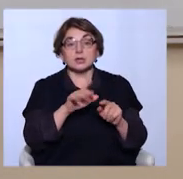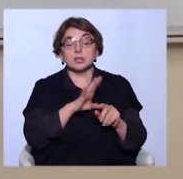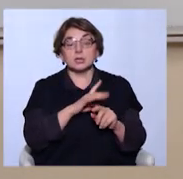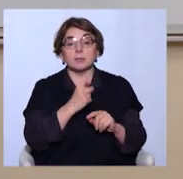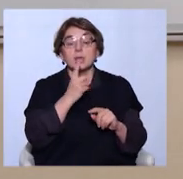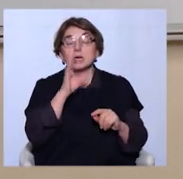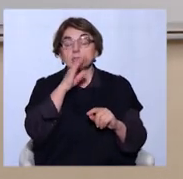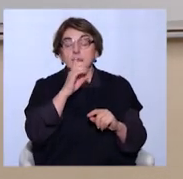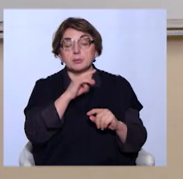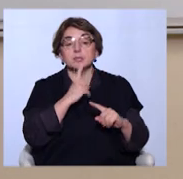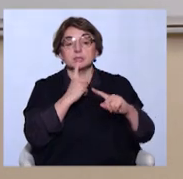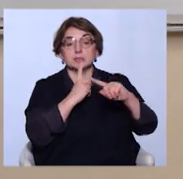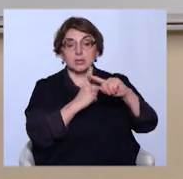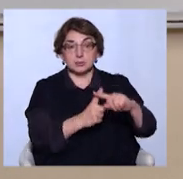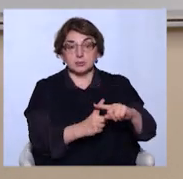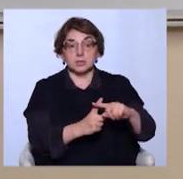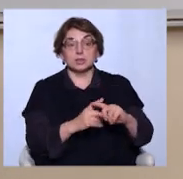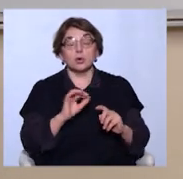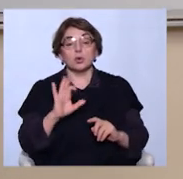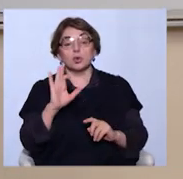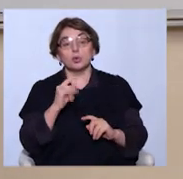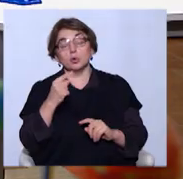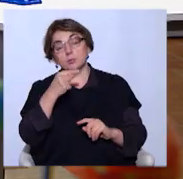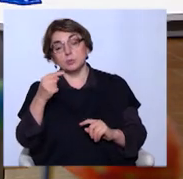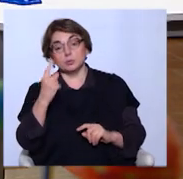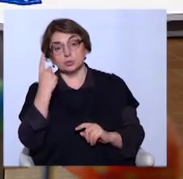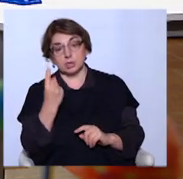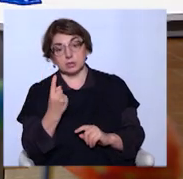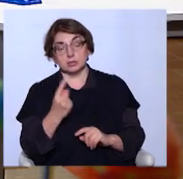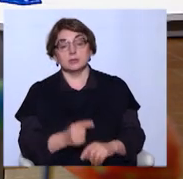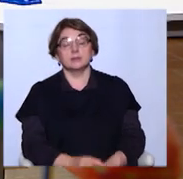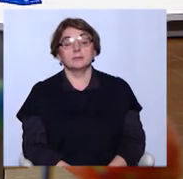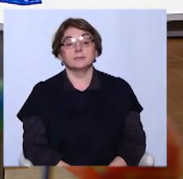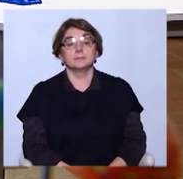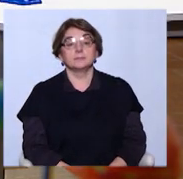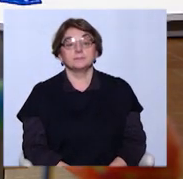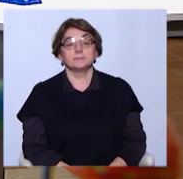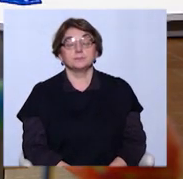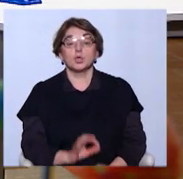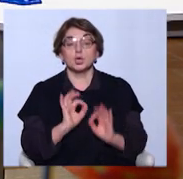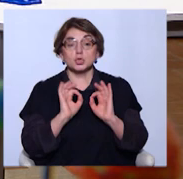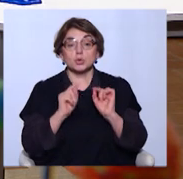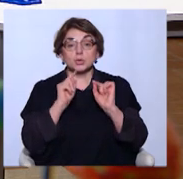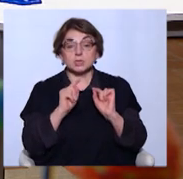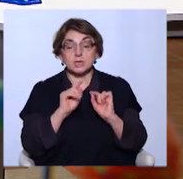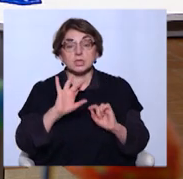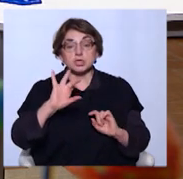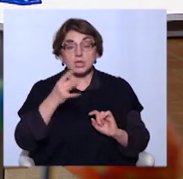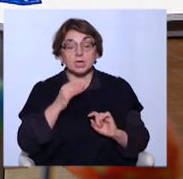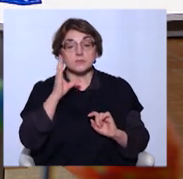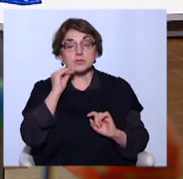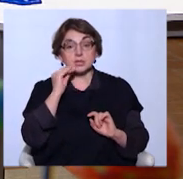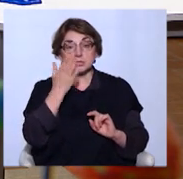წყალბადი დამუხტული დადებითად, ხოლო ქლორი იქნება დამუხტული უარყოფითად. Სწორედ ეს არის ჟანგვის რიცხვი.